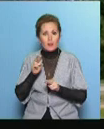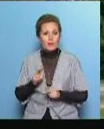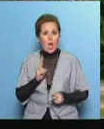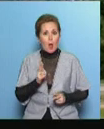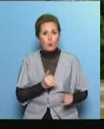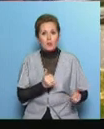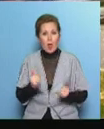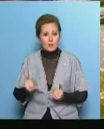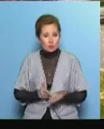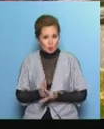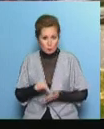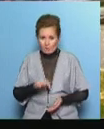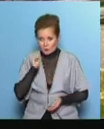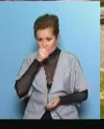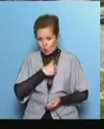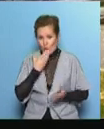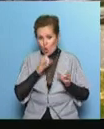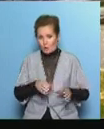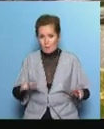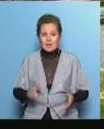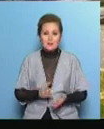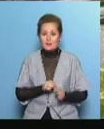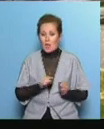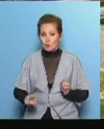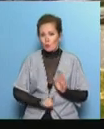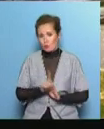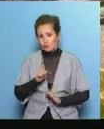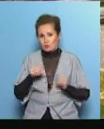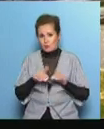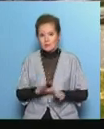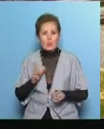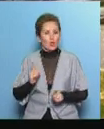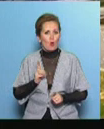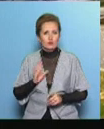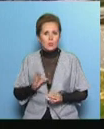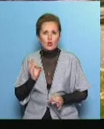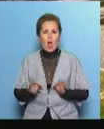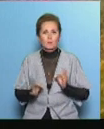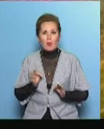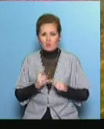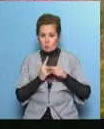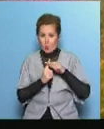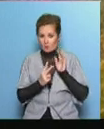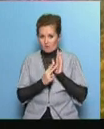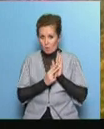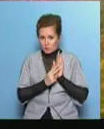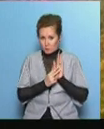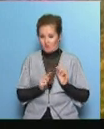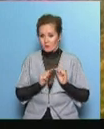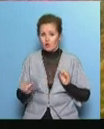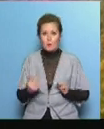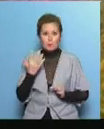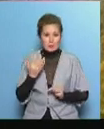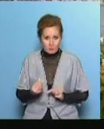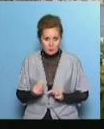службы. В этом году отопительный сезон в республике решили начать, не дожидаясь нормативных среднесуточных плюс 8 градусов в течение 5